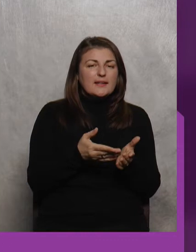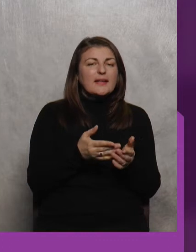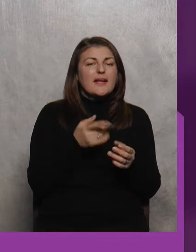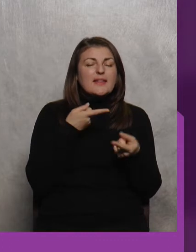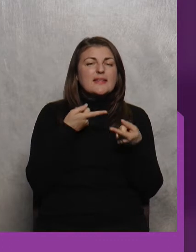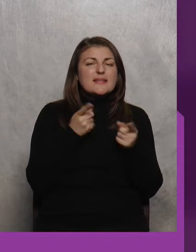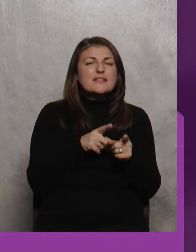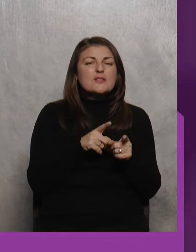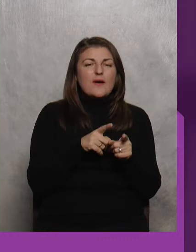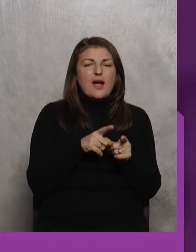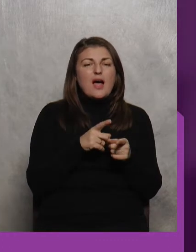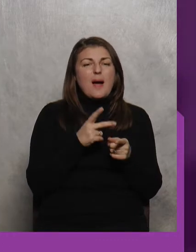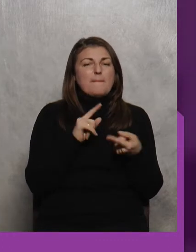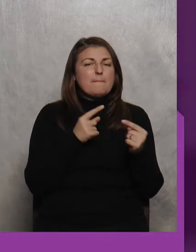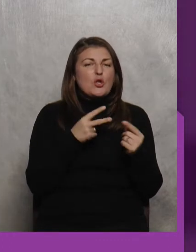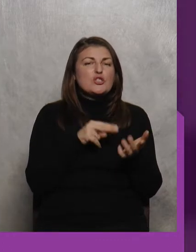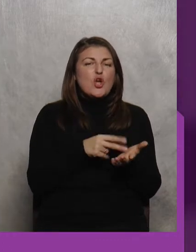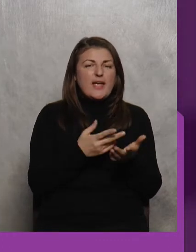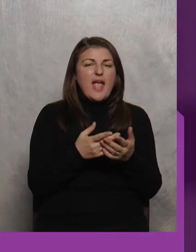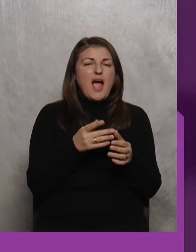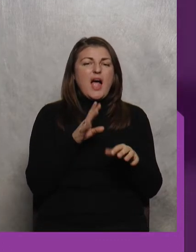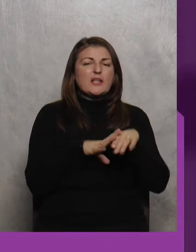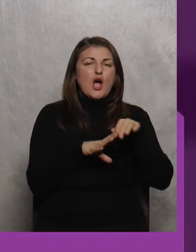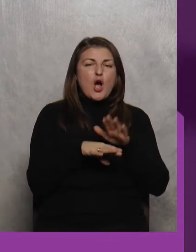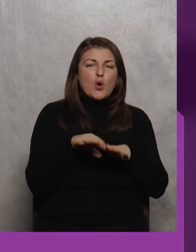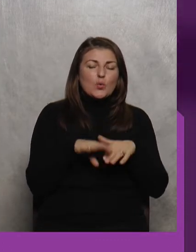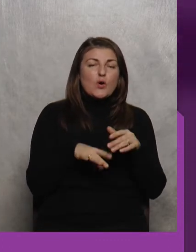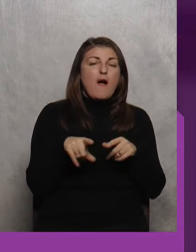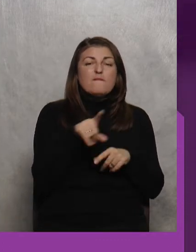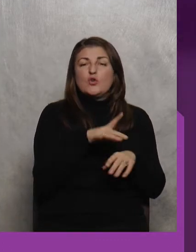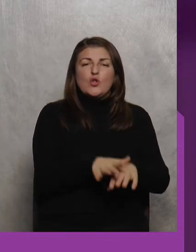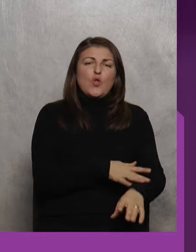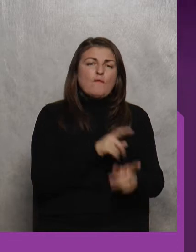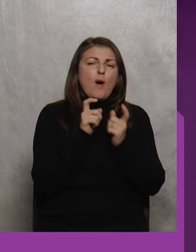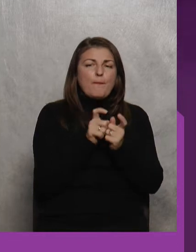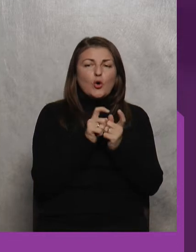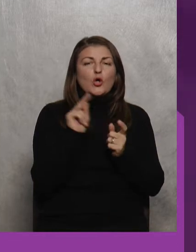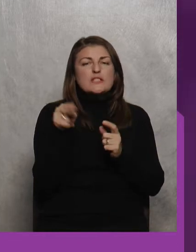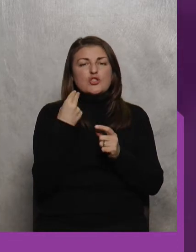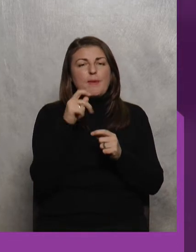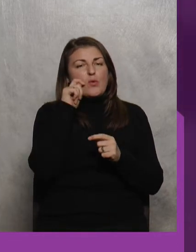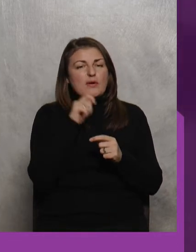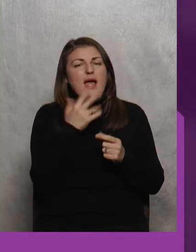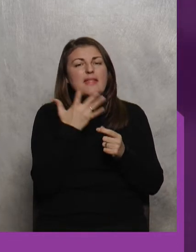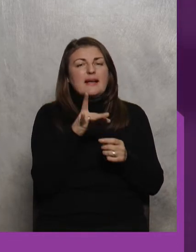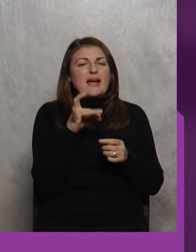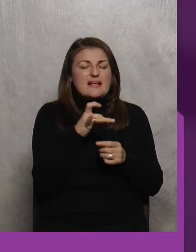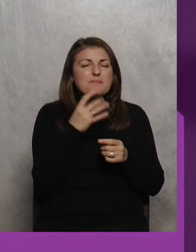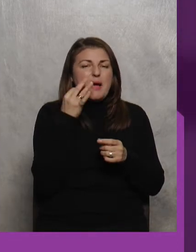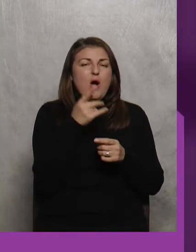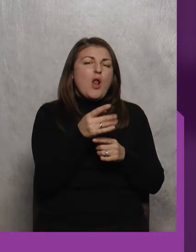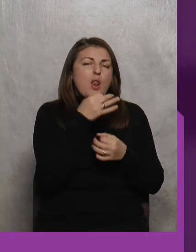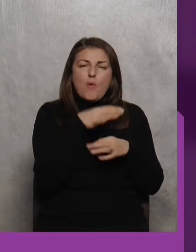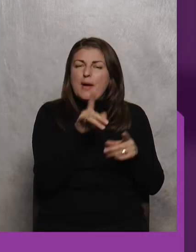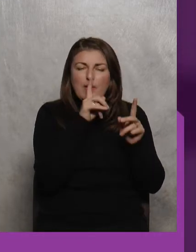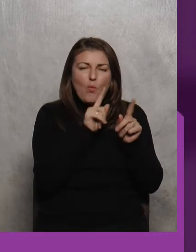да. Дійсно. Протистояння рук. Вони довго боролися на чемпіонаті України декілька разів. Бачите, будь-який